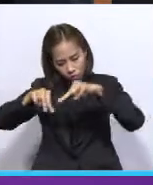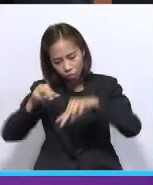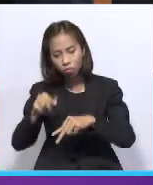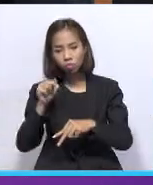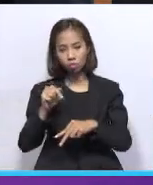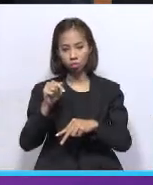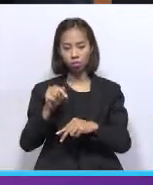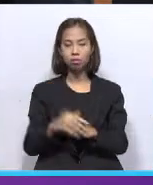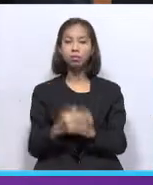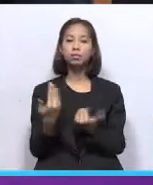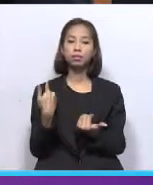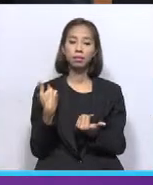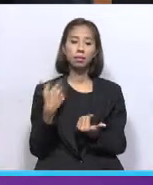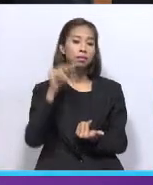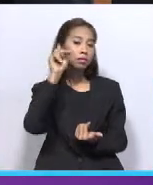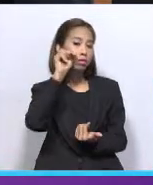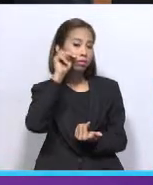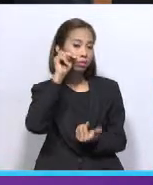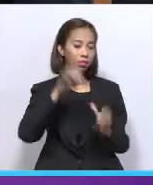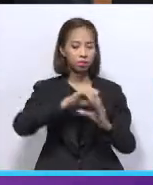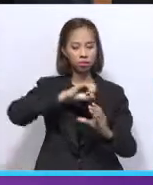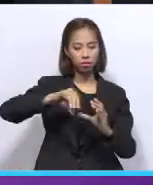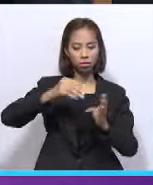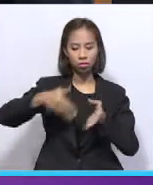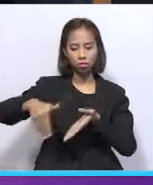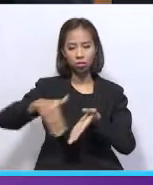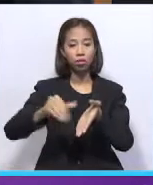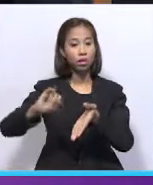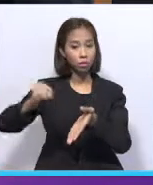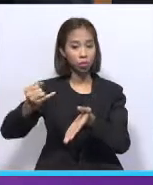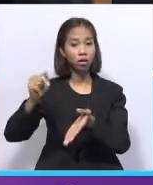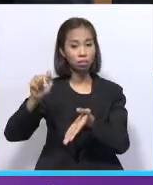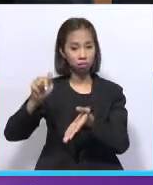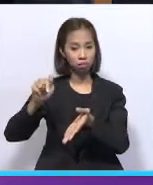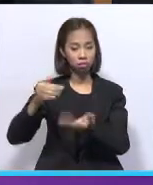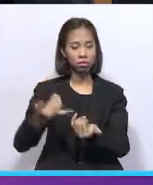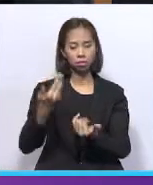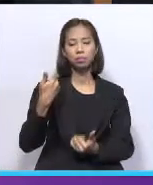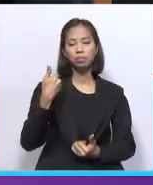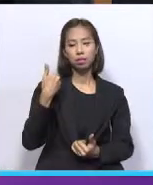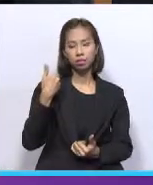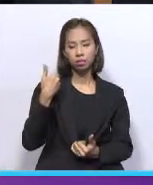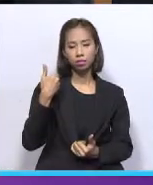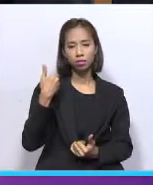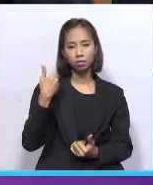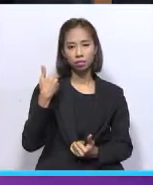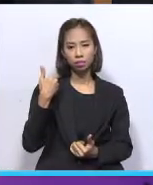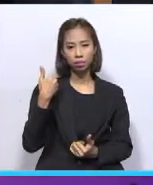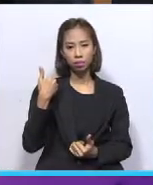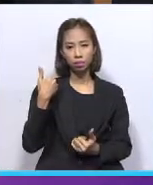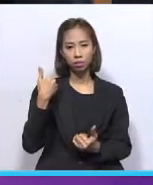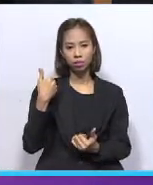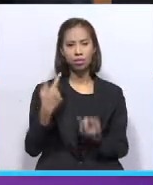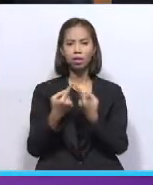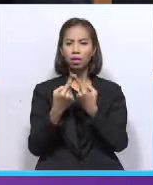ำน้ำเพราะว่าน้ำส่วนหนึ่งเนี่ยระบายออกทางแม่น้ำเจ้าพระยาซึ่งวันนี้ที่ระบายออกมาทางแม่น้ำเจ้าพระยาเนี่ยหยุดการระบายม